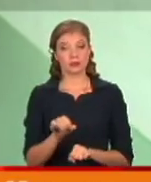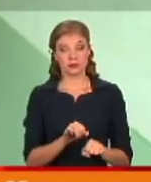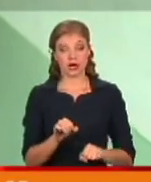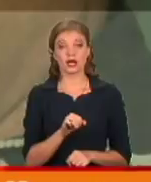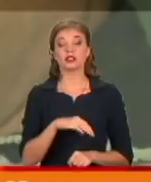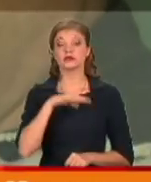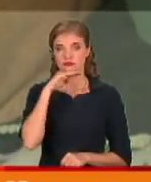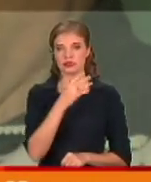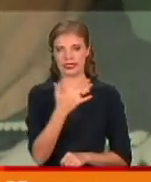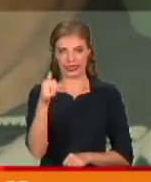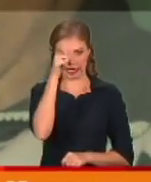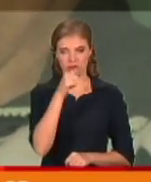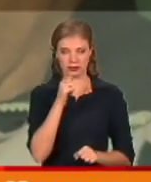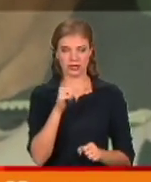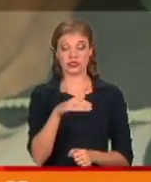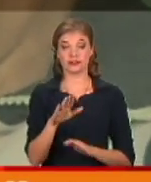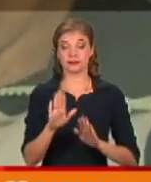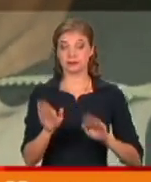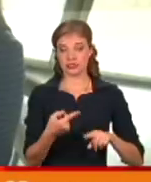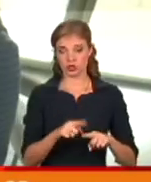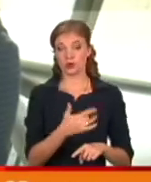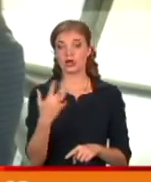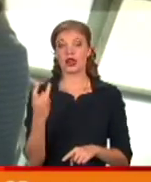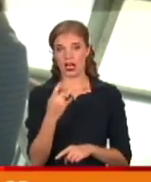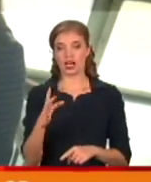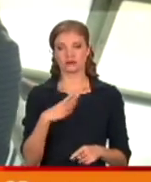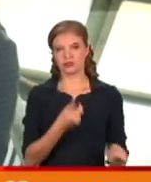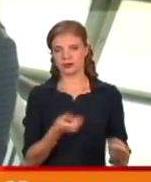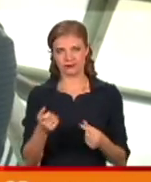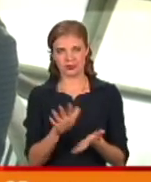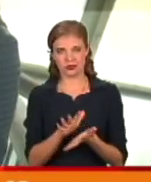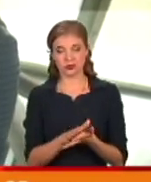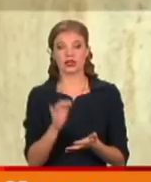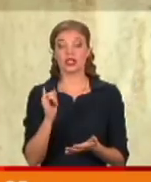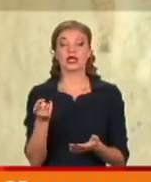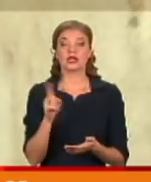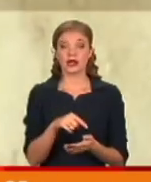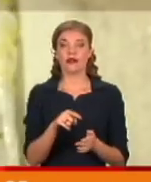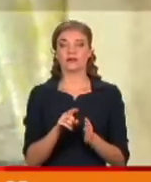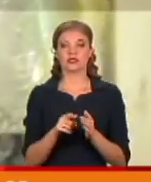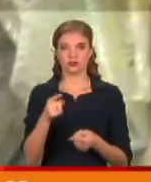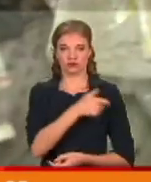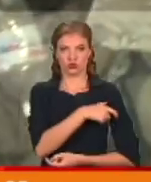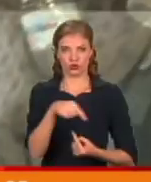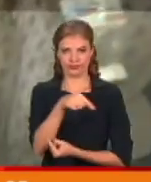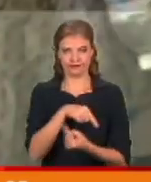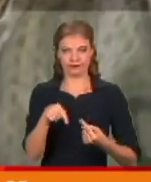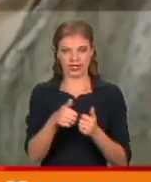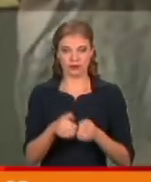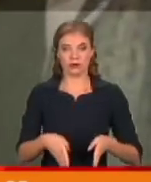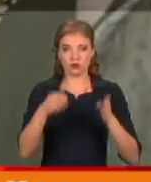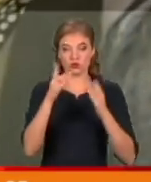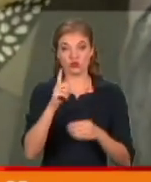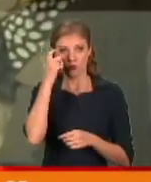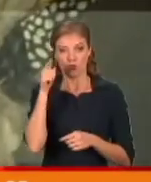Богдан, стало на кілька місяців. Відтоді люди ще кілька разів виносили непотріб, І навіть запровадили чергування біля під'їзду,